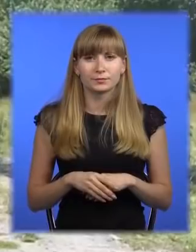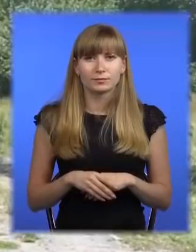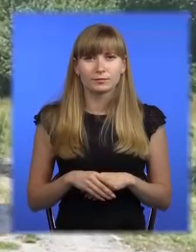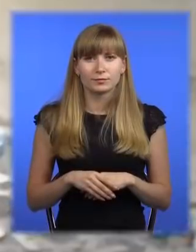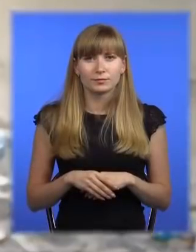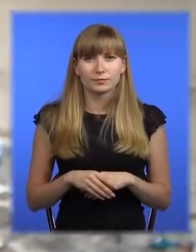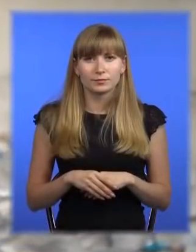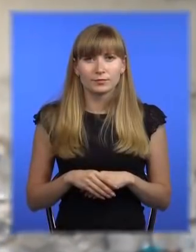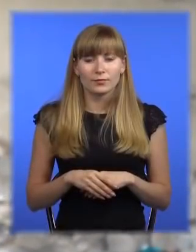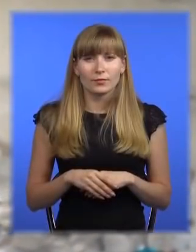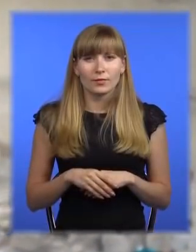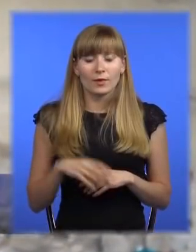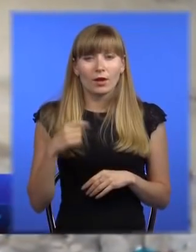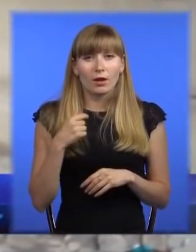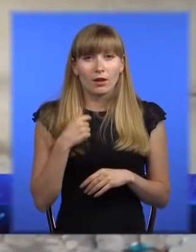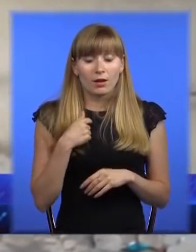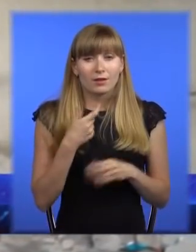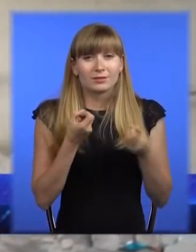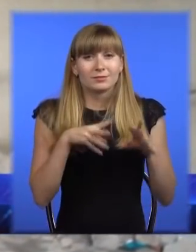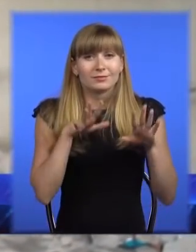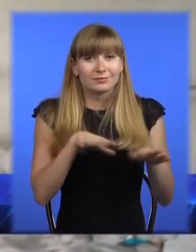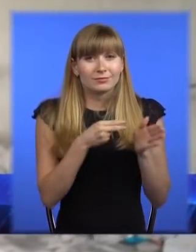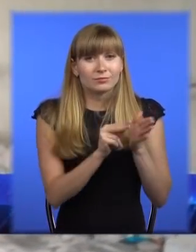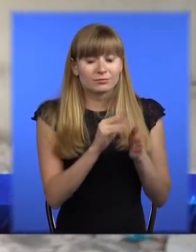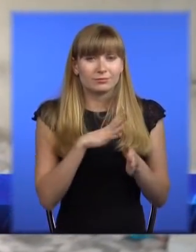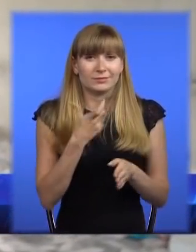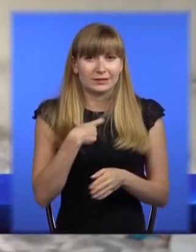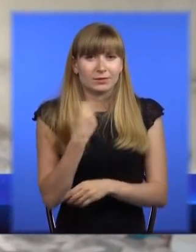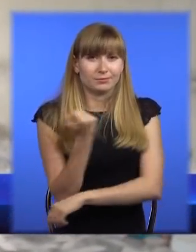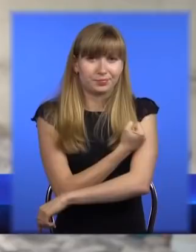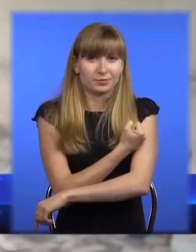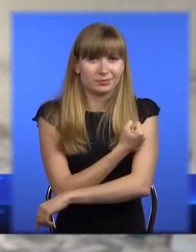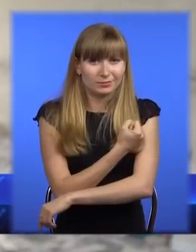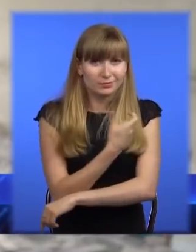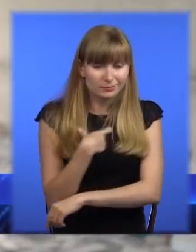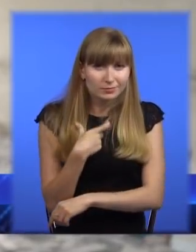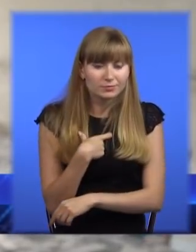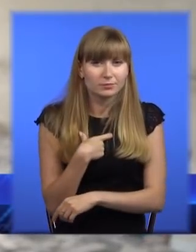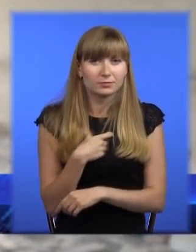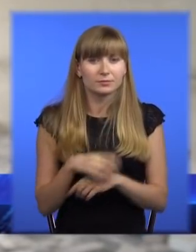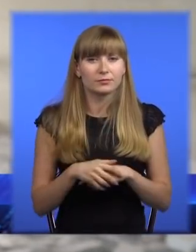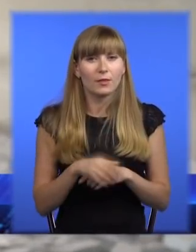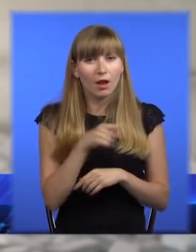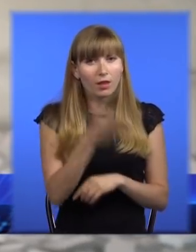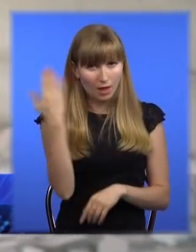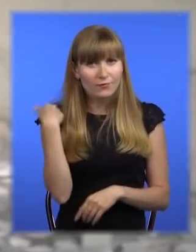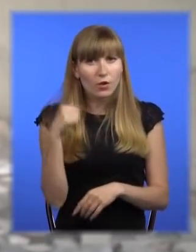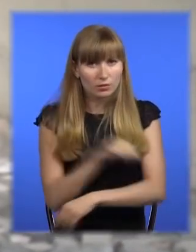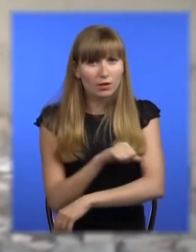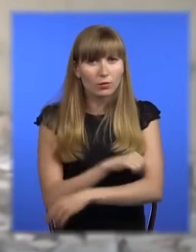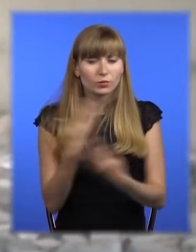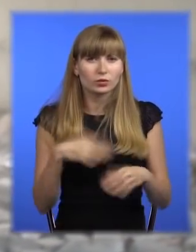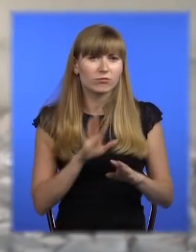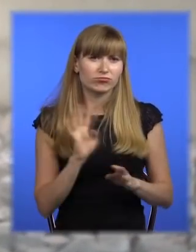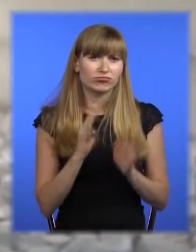подільників. Та прийшов, взяв, знайшов закладку. Кого це? Прийшов сюди. Давно